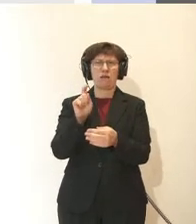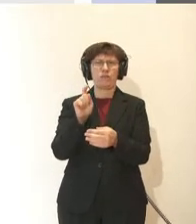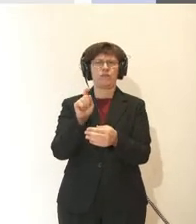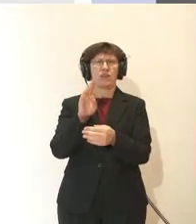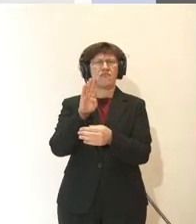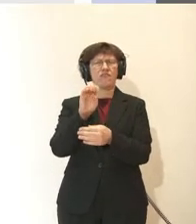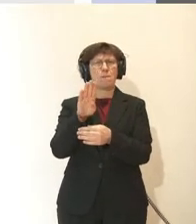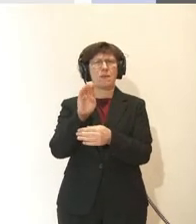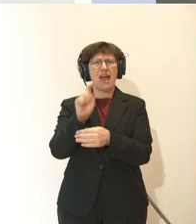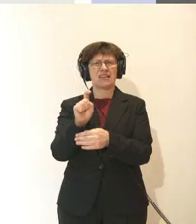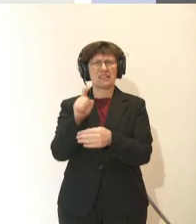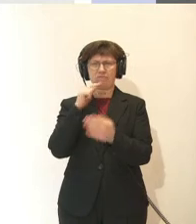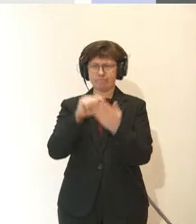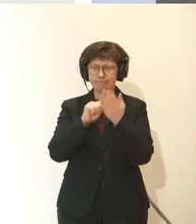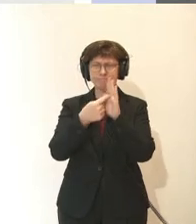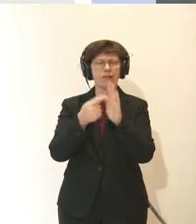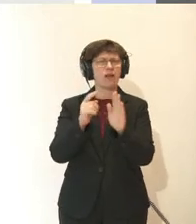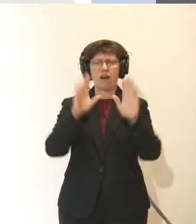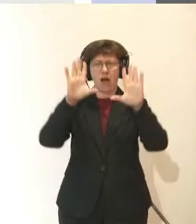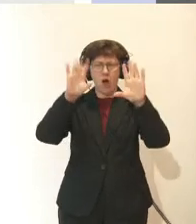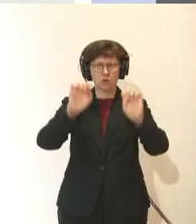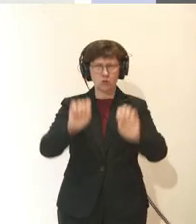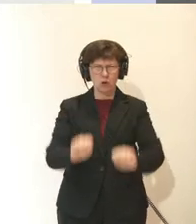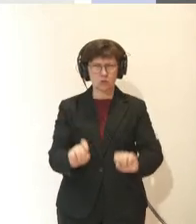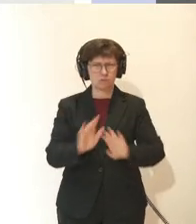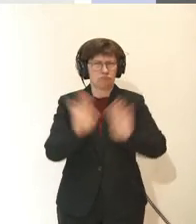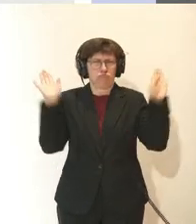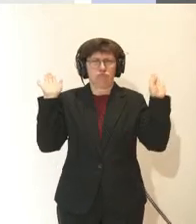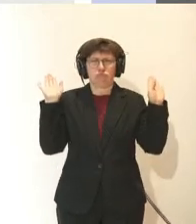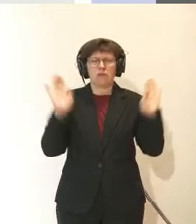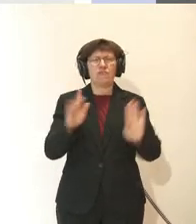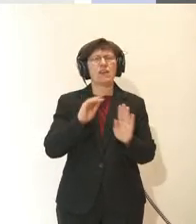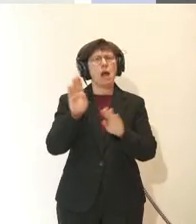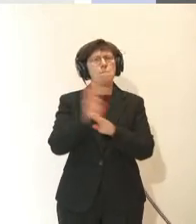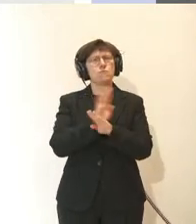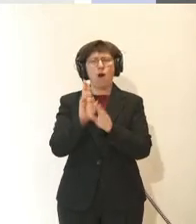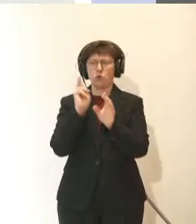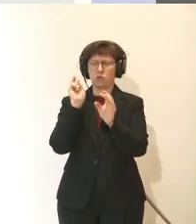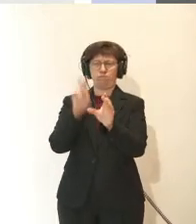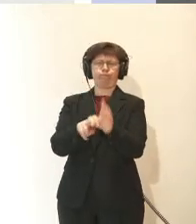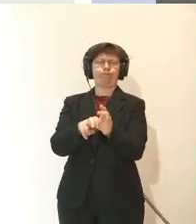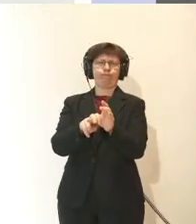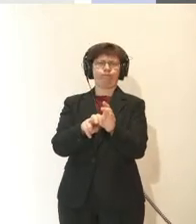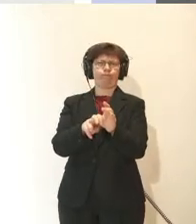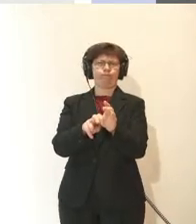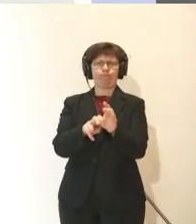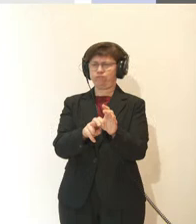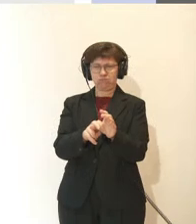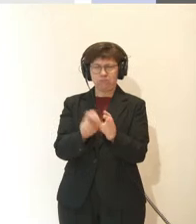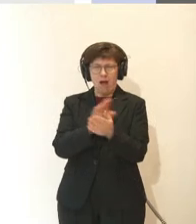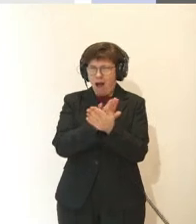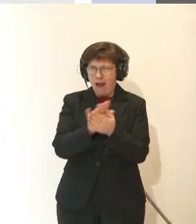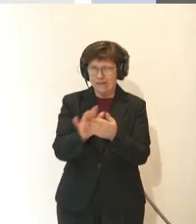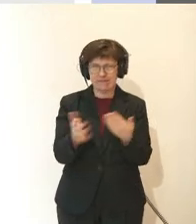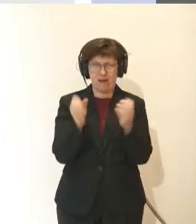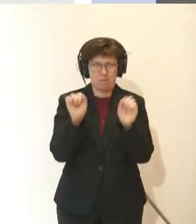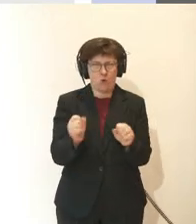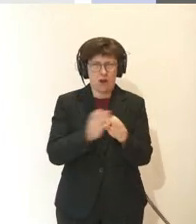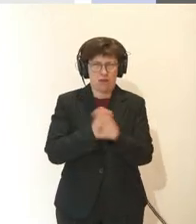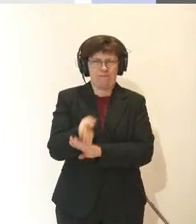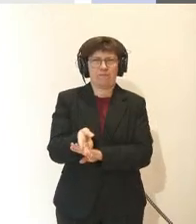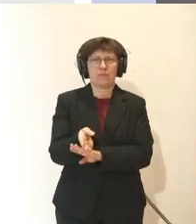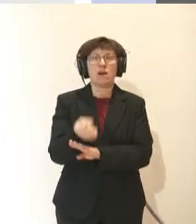euch houellebecqs downloaden möchte einfach weg bricht das ab und sagt über web über den browser beitreten und dann ist das auch ganz einfach möglich